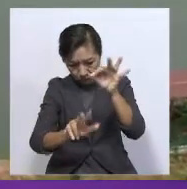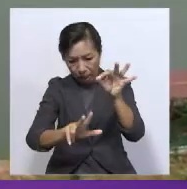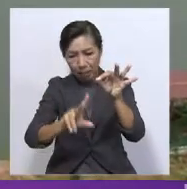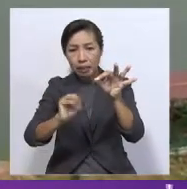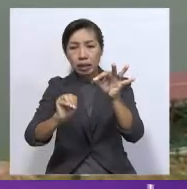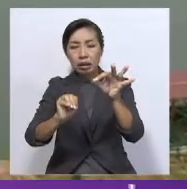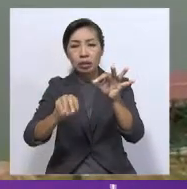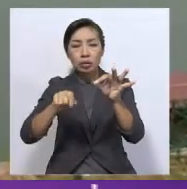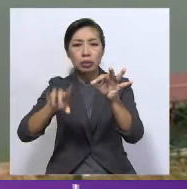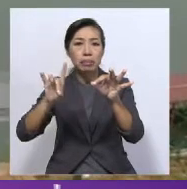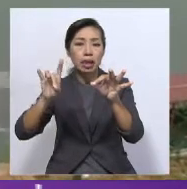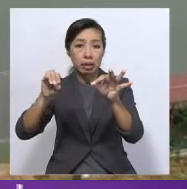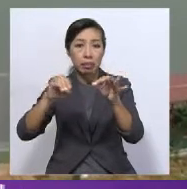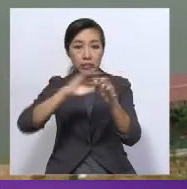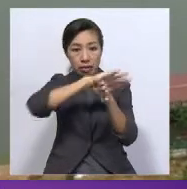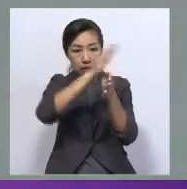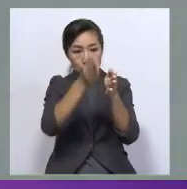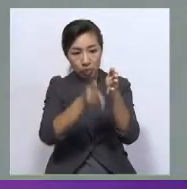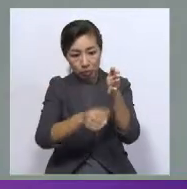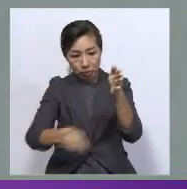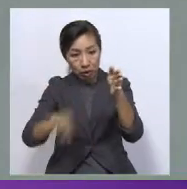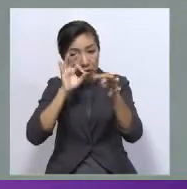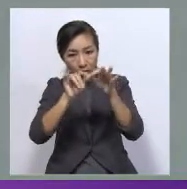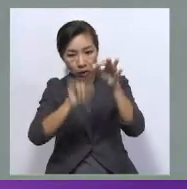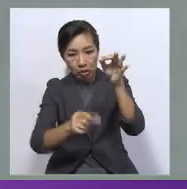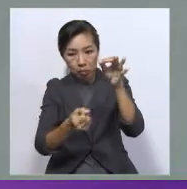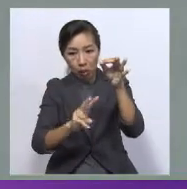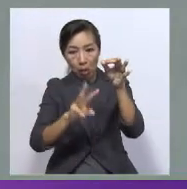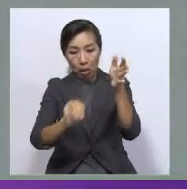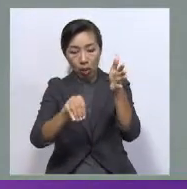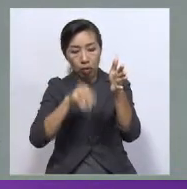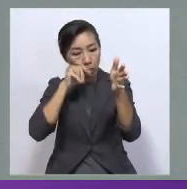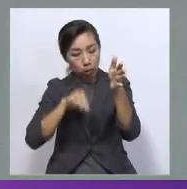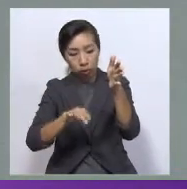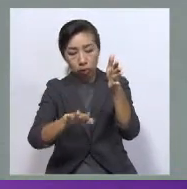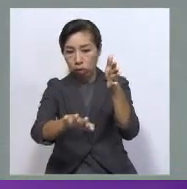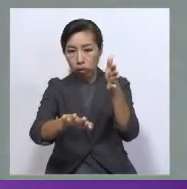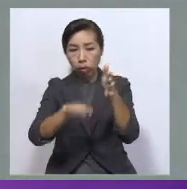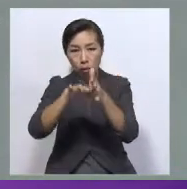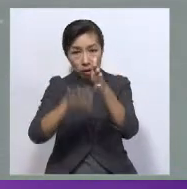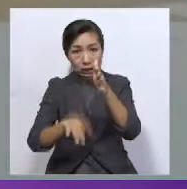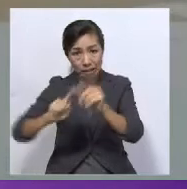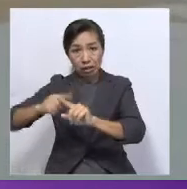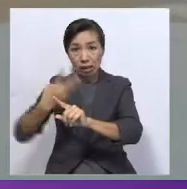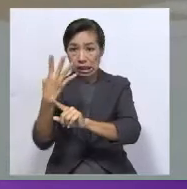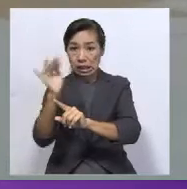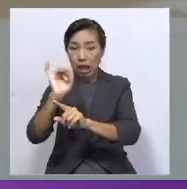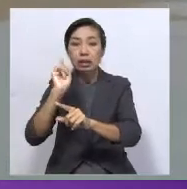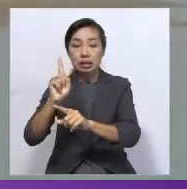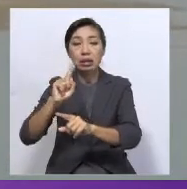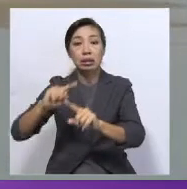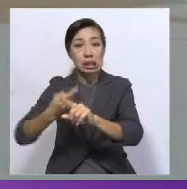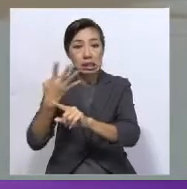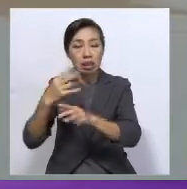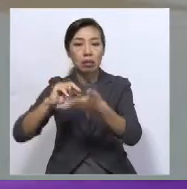ก็ต่ำกว่าตลิ่ง12เมตร20เซนถือว่ามีระดับต่ำสุดในรอบปีนะครับแม้ว่าตอนนี้ยังไม่ถึงเดือนเมษาที่เป็นช่วงเวล